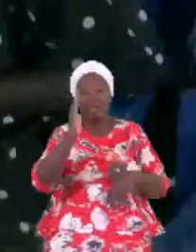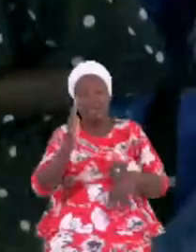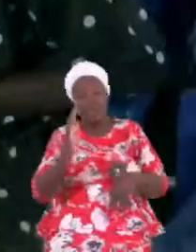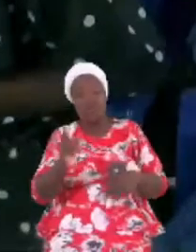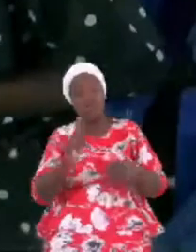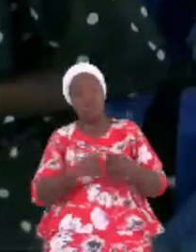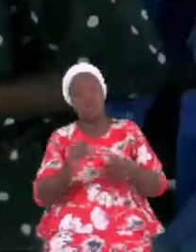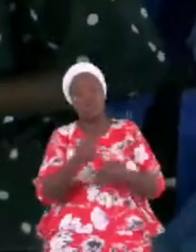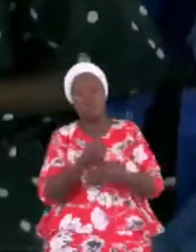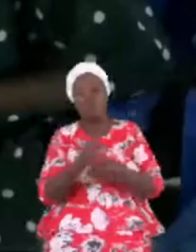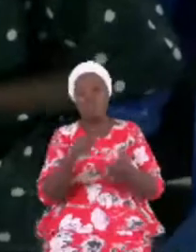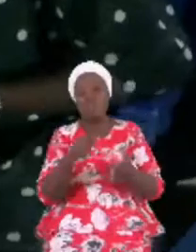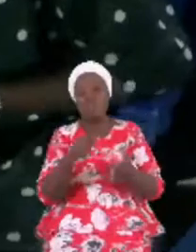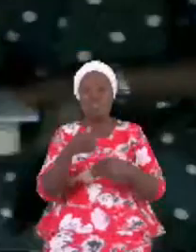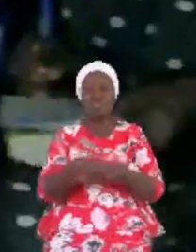je vais sortir